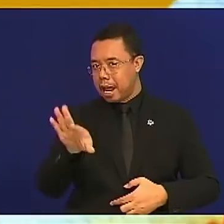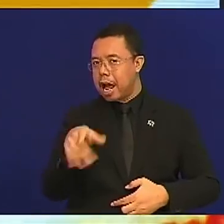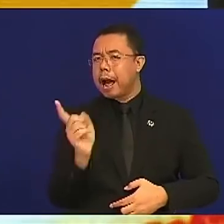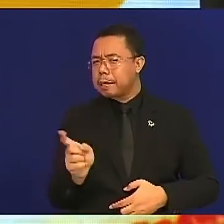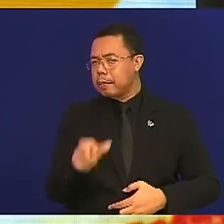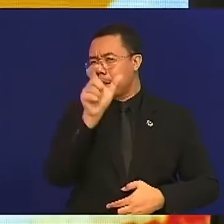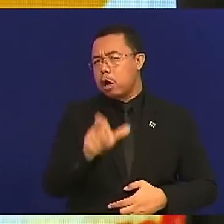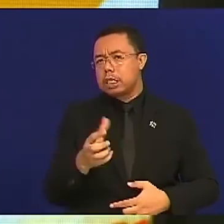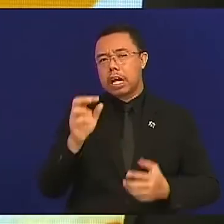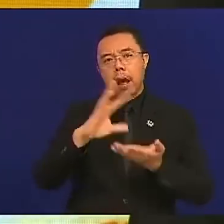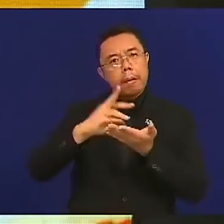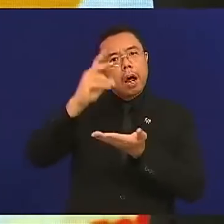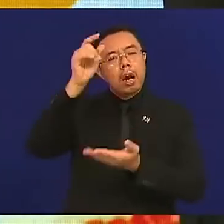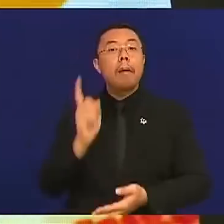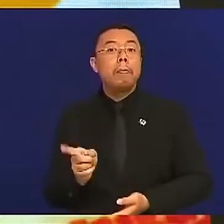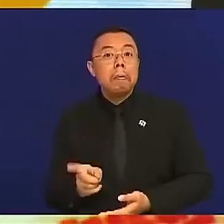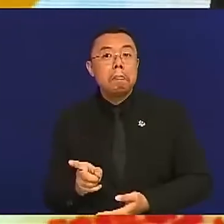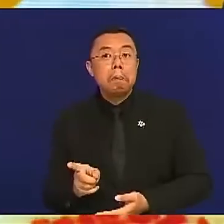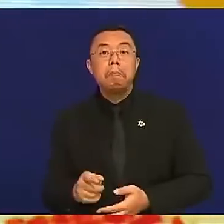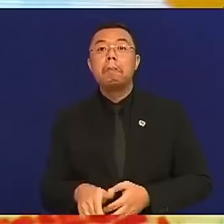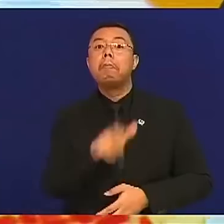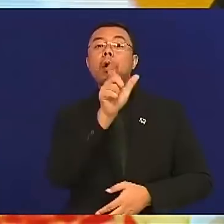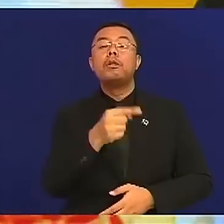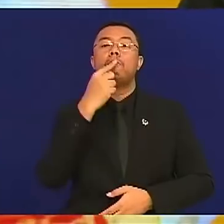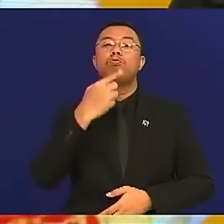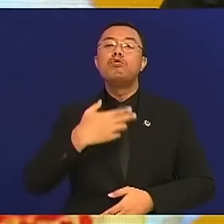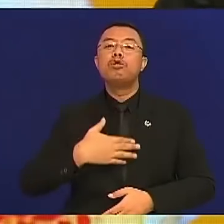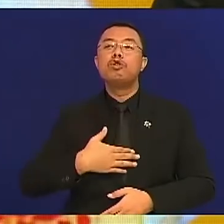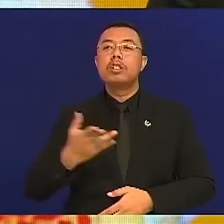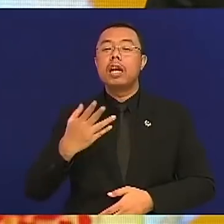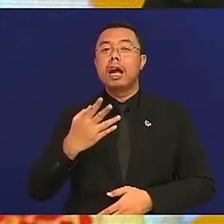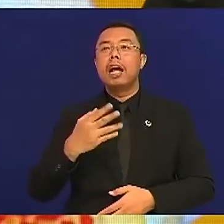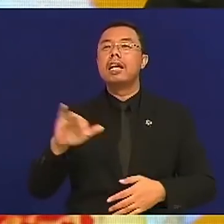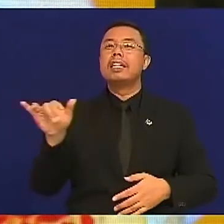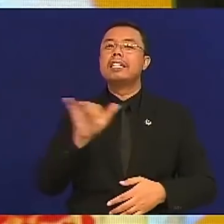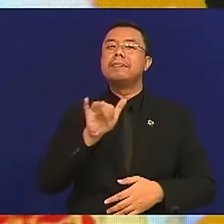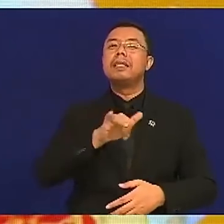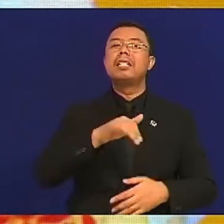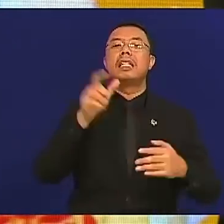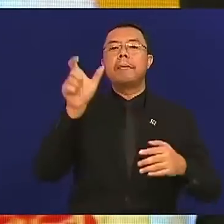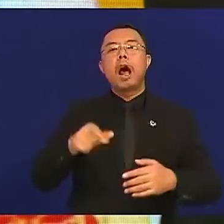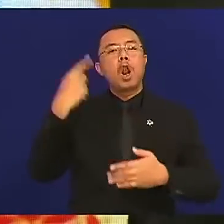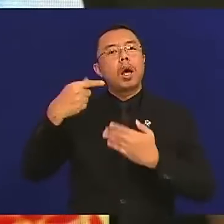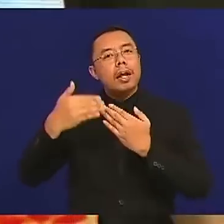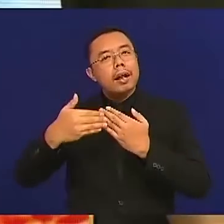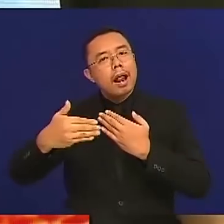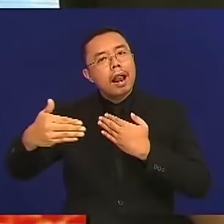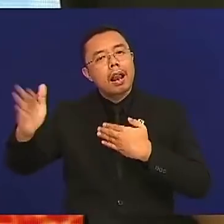mengapa manusia berharga, karena manusia memiliki keberadaan sebagai makhluk kekal.